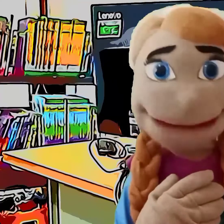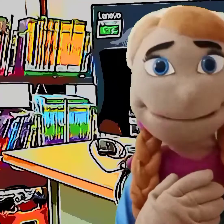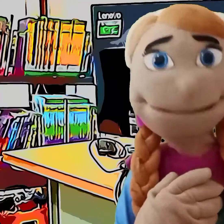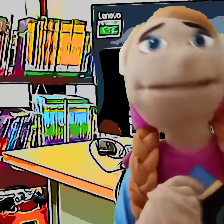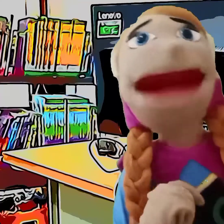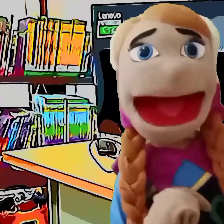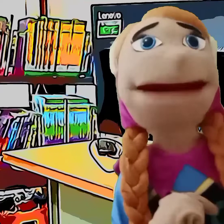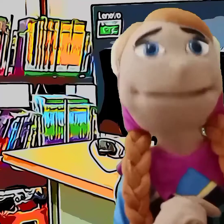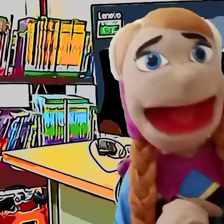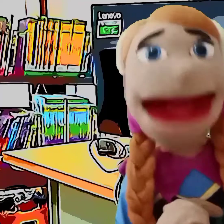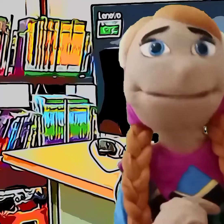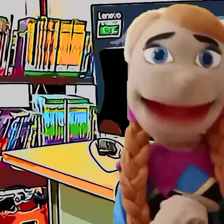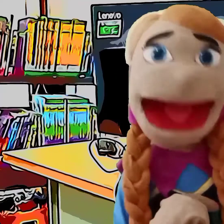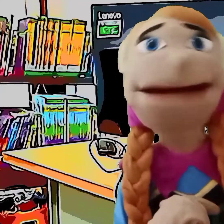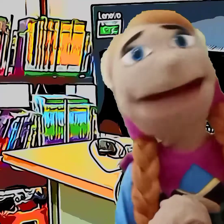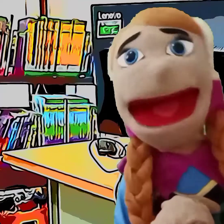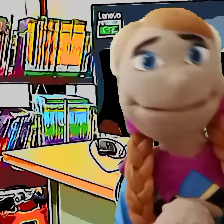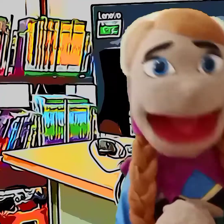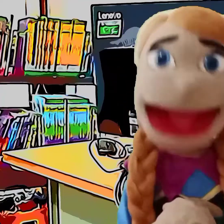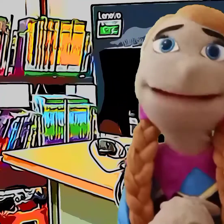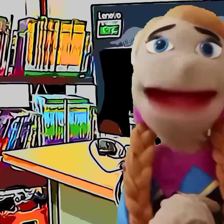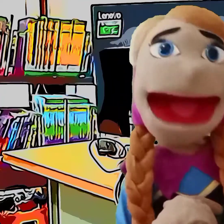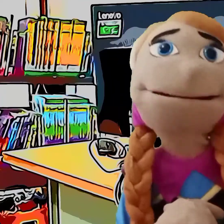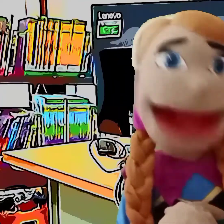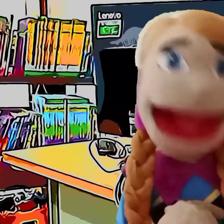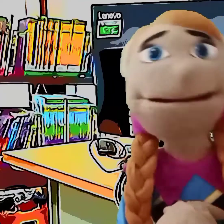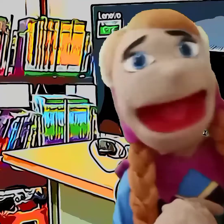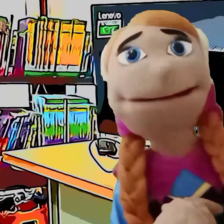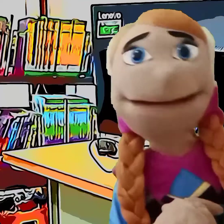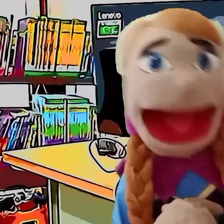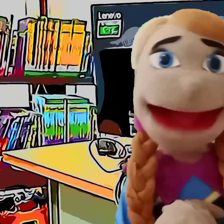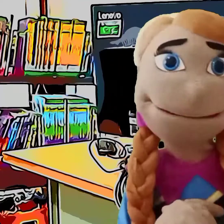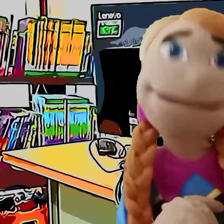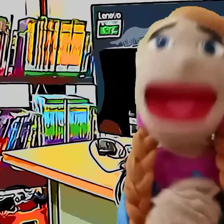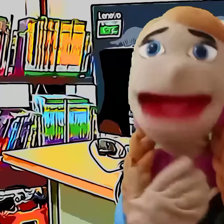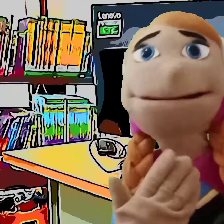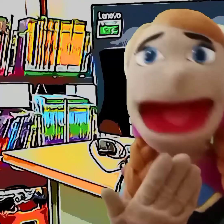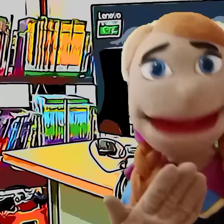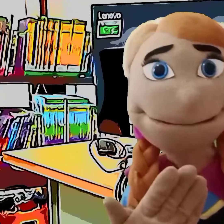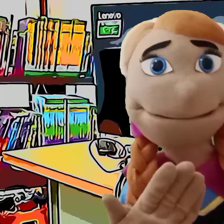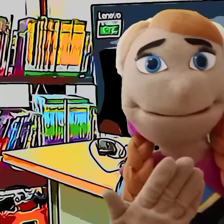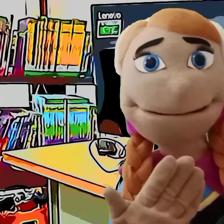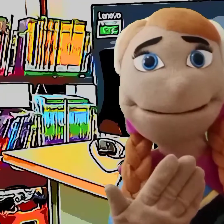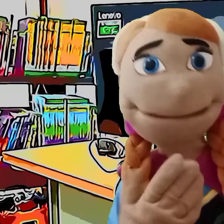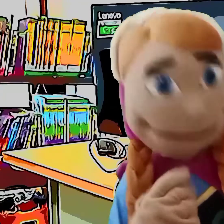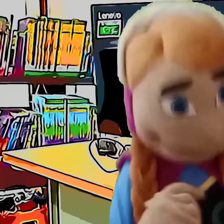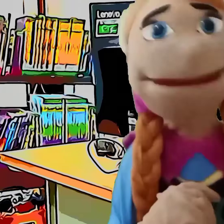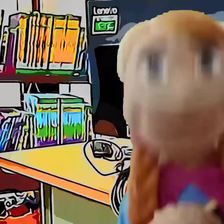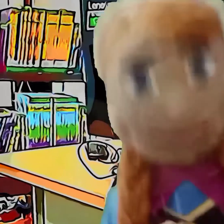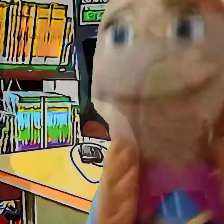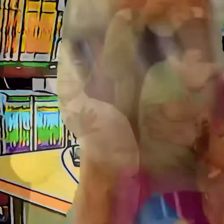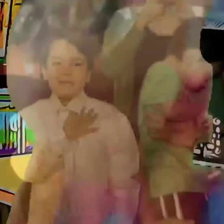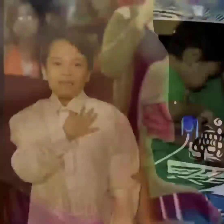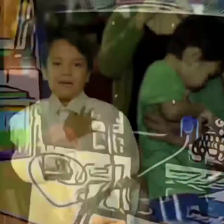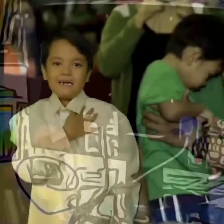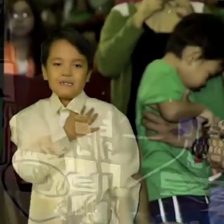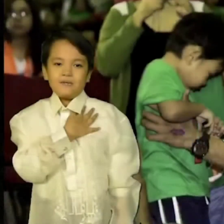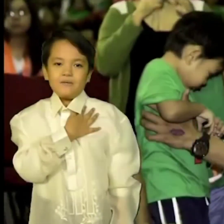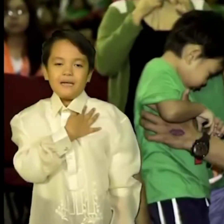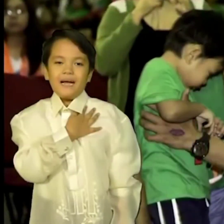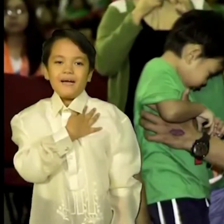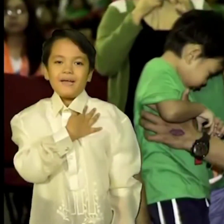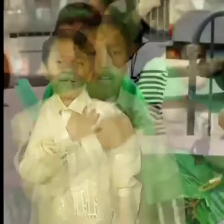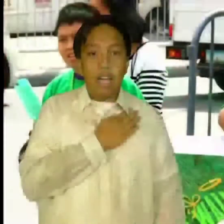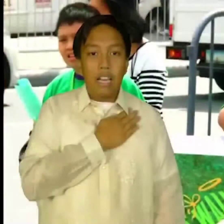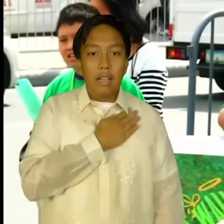mga kaibigan ay maaari lang nilang ibahagi ang kanilang mga pangarap sa atin. Win at